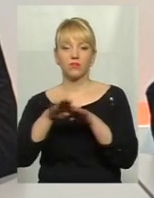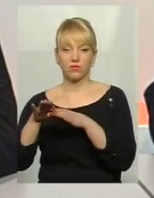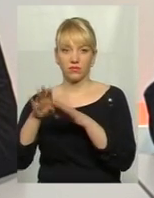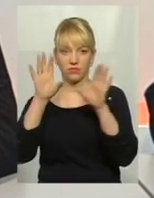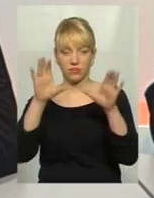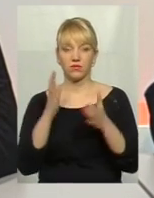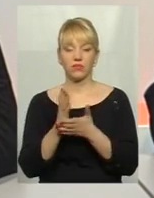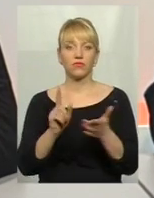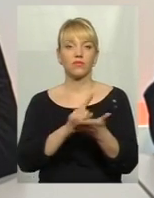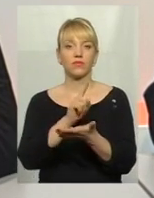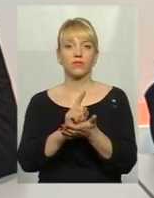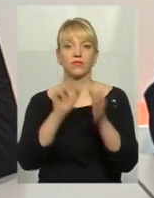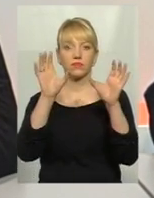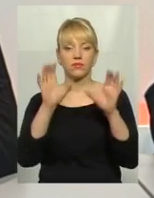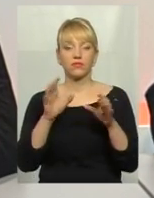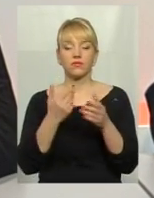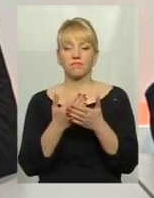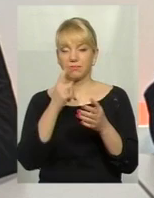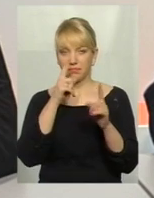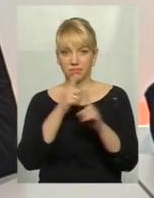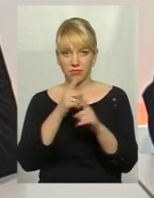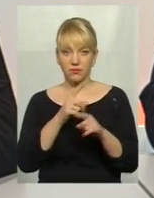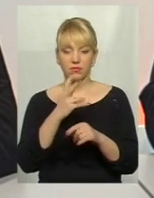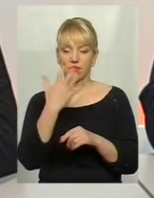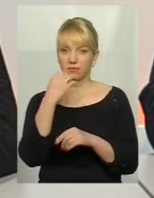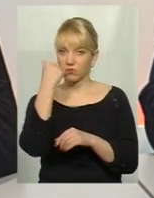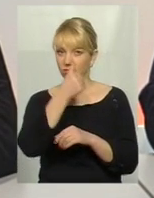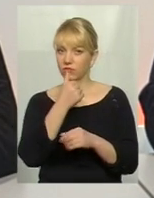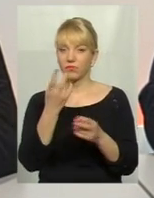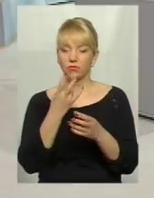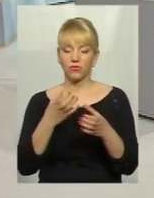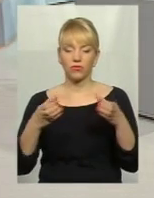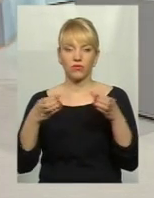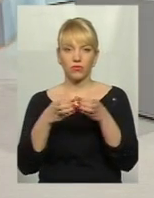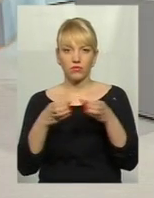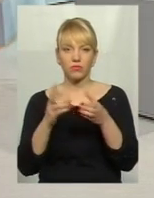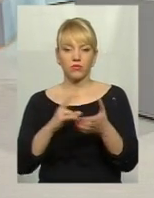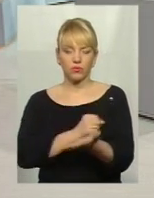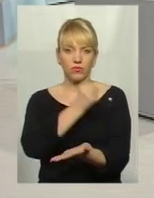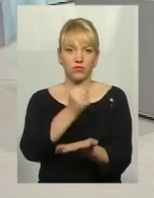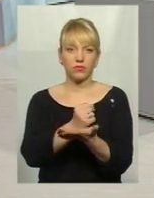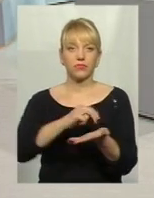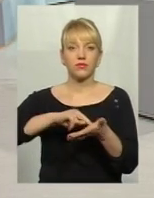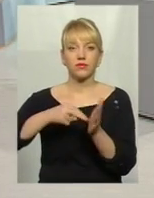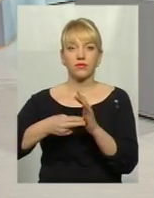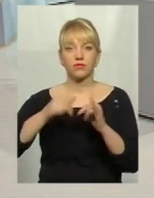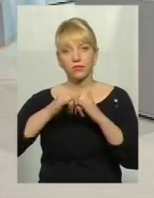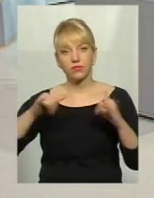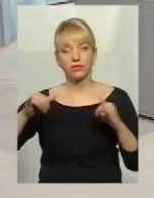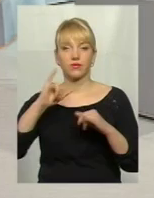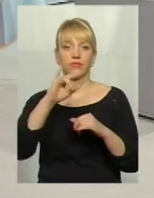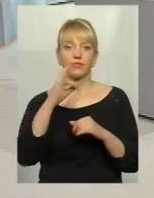обов'язковою умовою, що мінімум, щонайменше на 5 років має бути громадою затверджена стратегія розвитку. Тобто в інвестора має